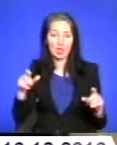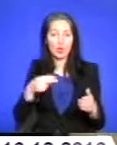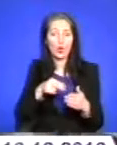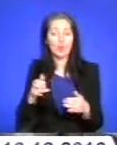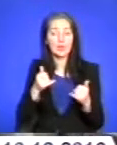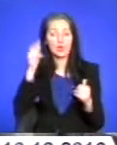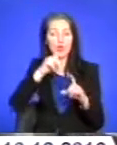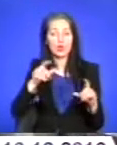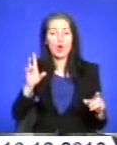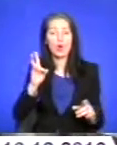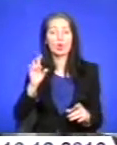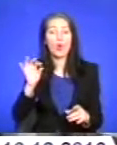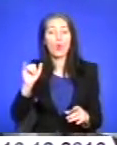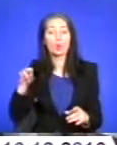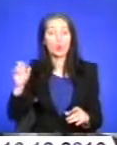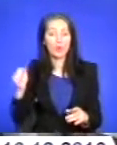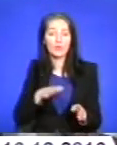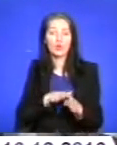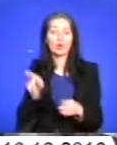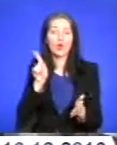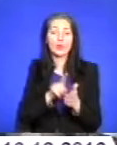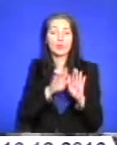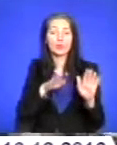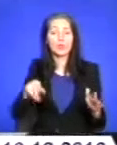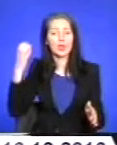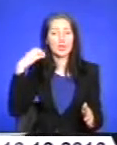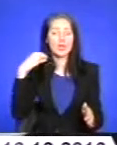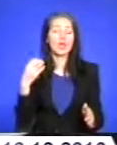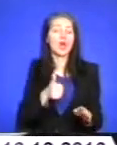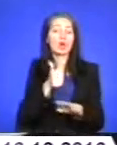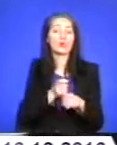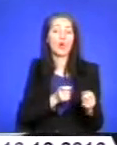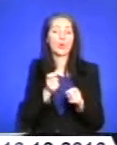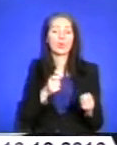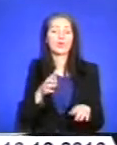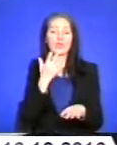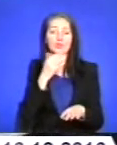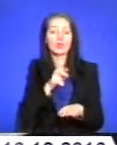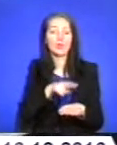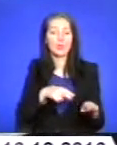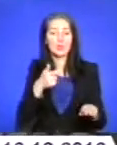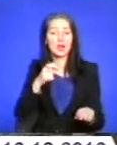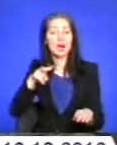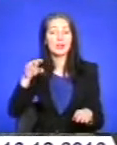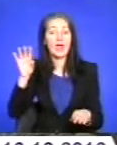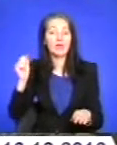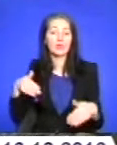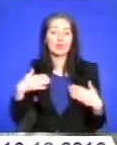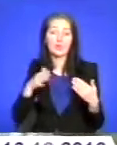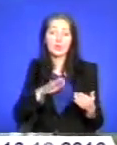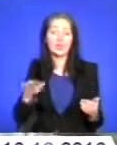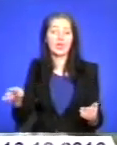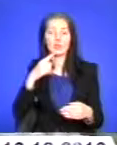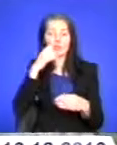школі ноутбук. Виконуючий обов'язки заступника начальника Головного управління Національної поліції Володимир Галевич привітав дітей з прийдешнім святом.